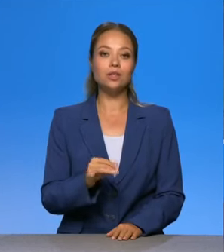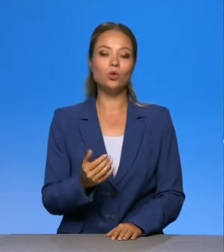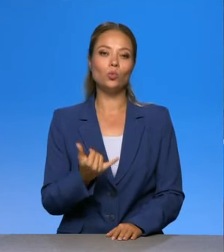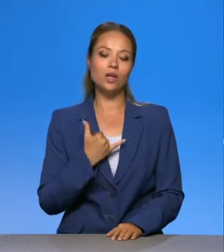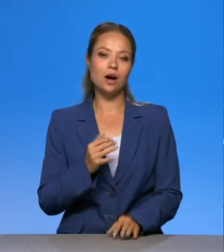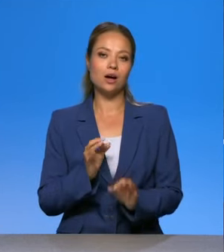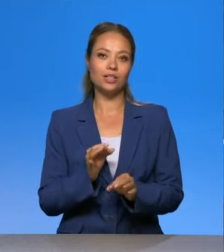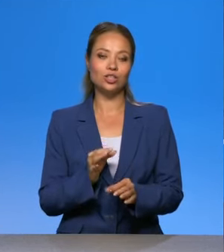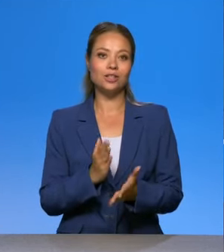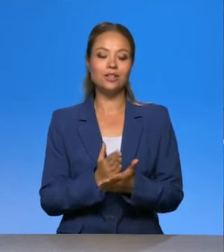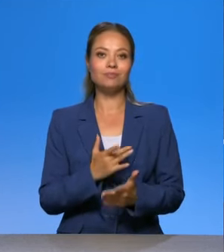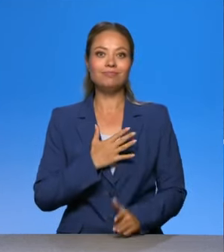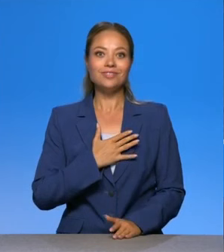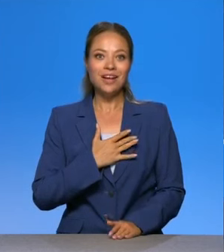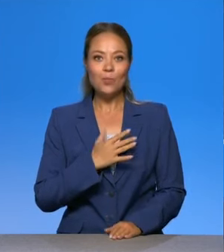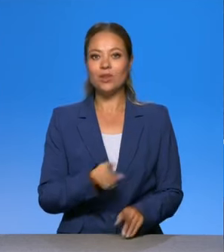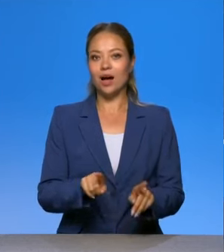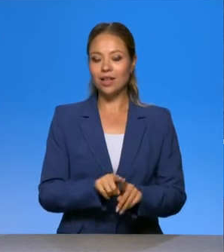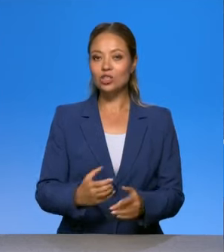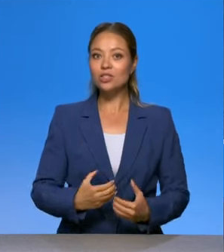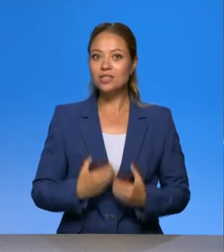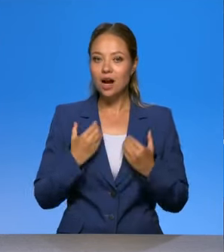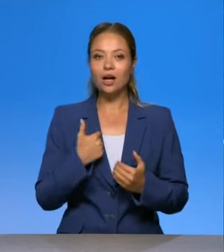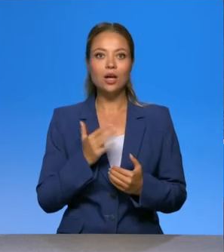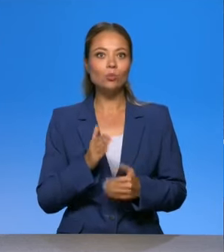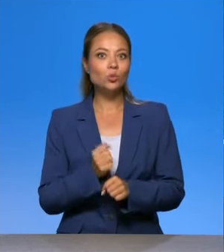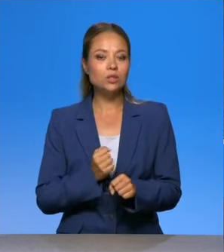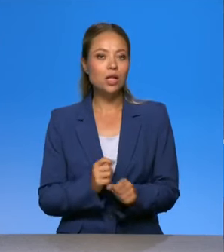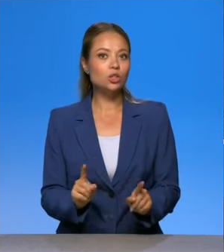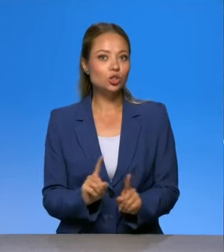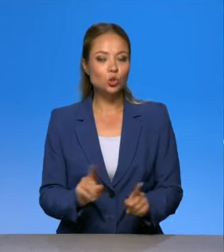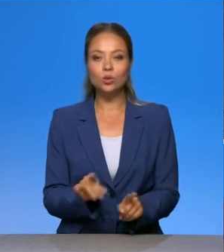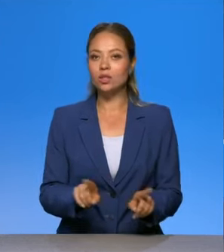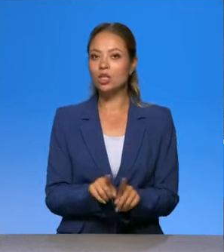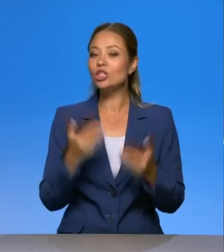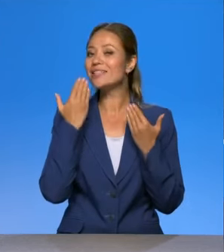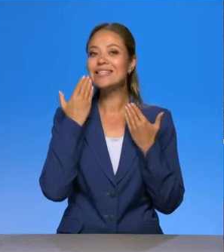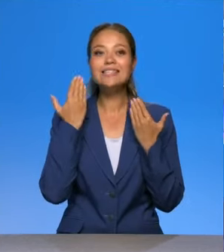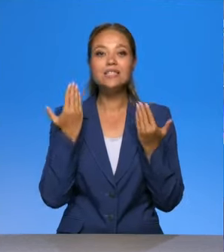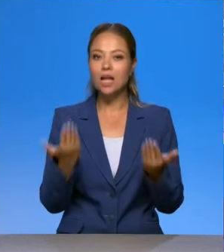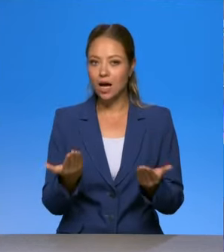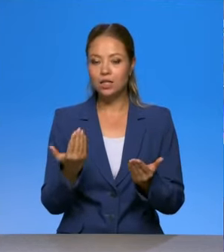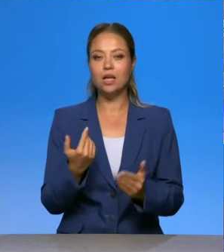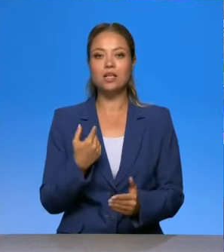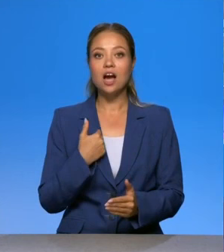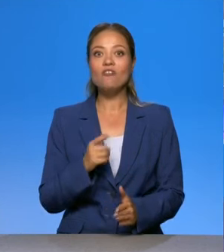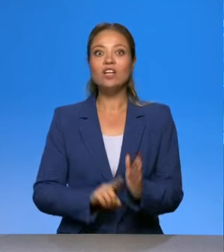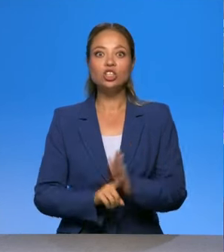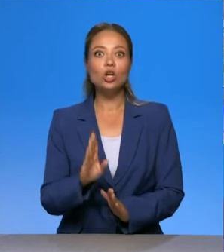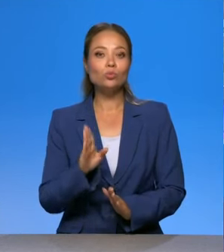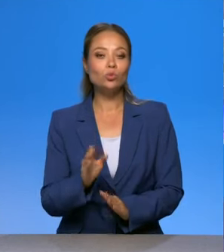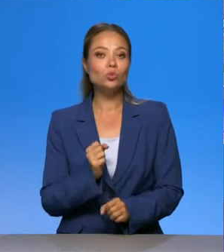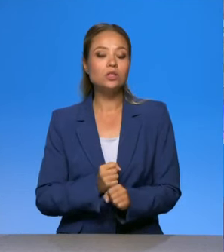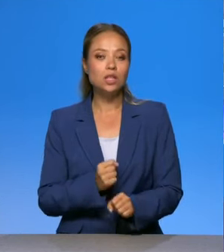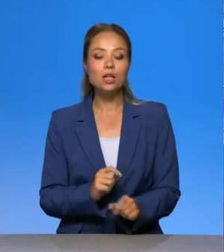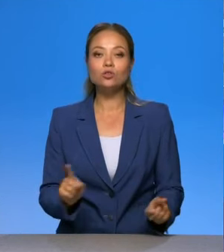и что я буду делать, и незнание, как я буду делать вначале.